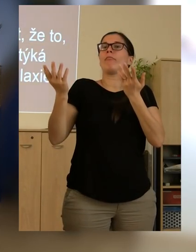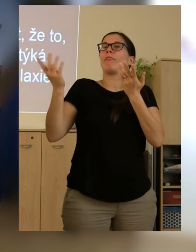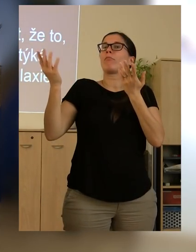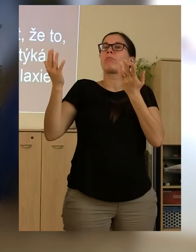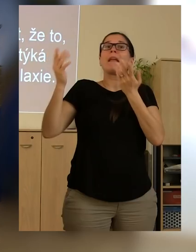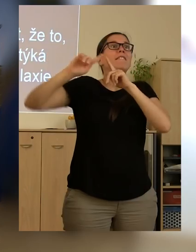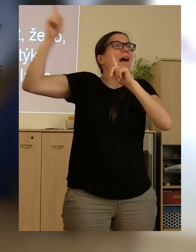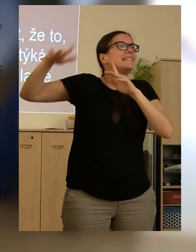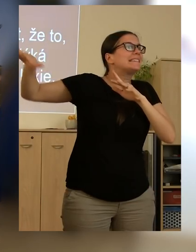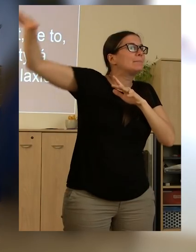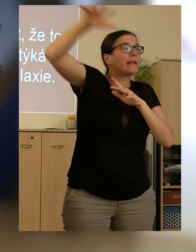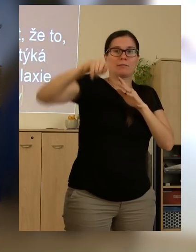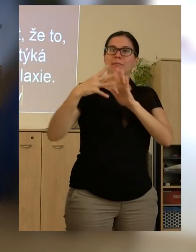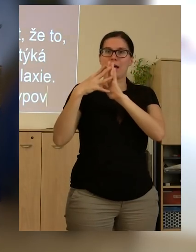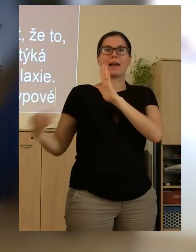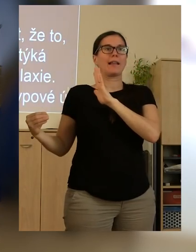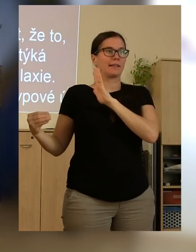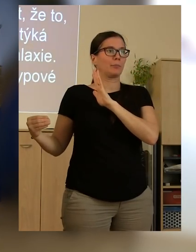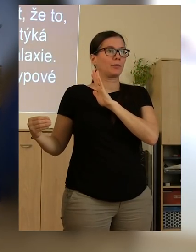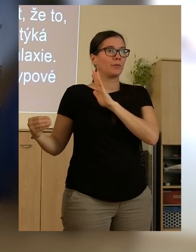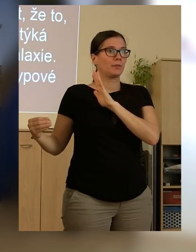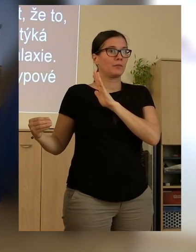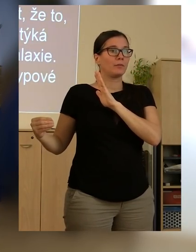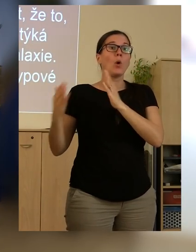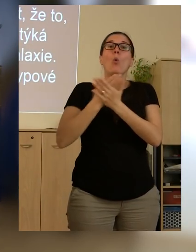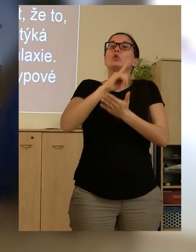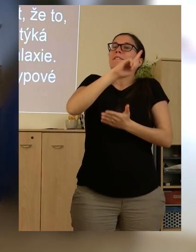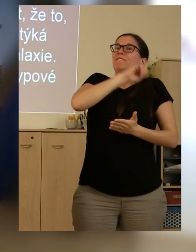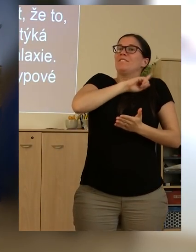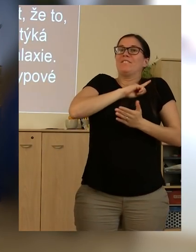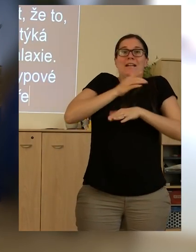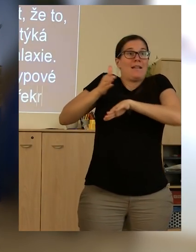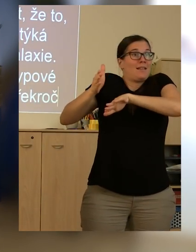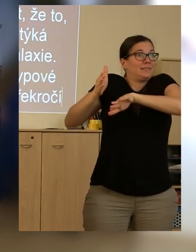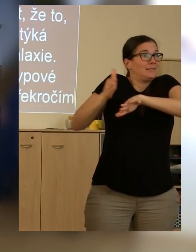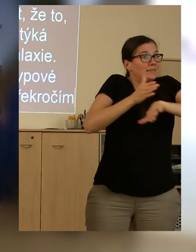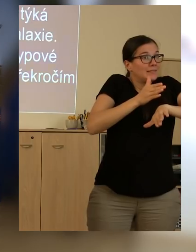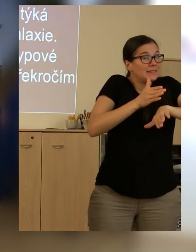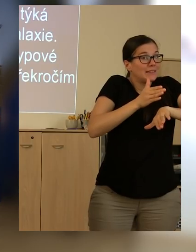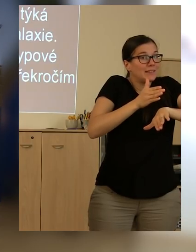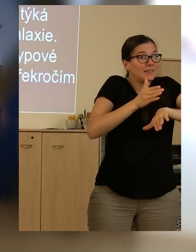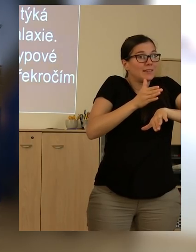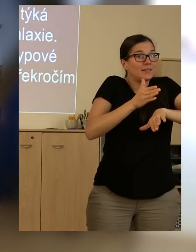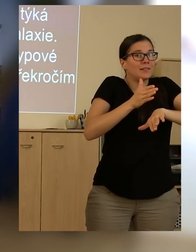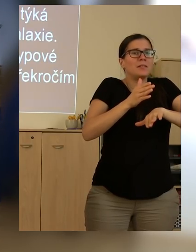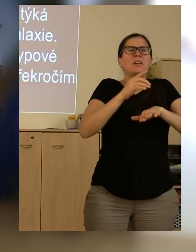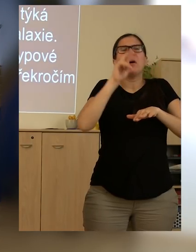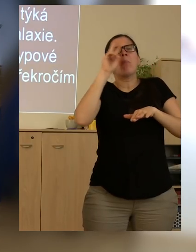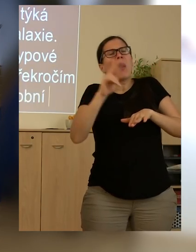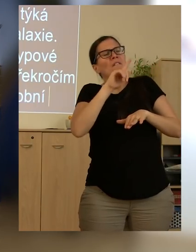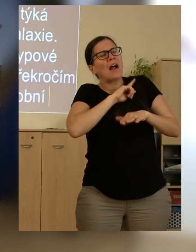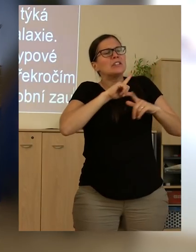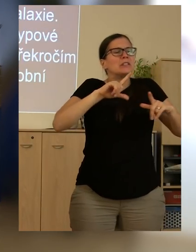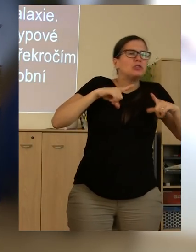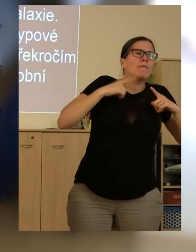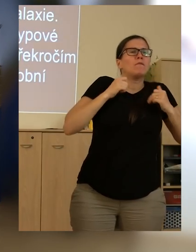archetypový úrovni. Jo? V momentě, kdy překročím osobní úroveň osobní zaujatosti, tak se dostávám vlastně